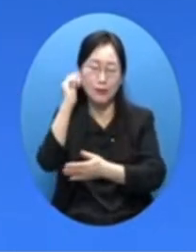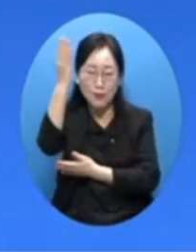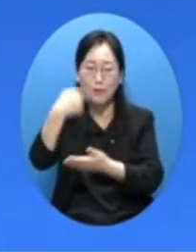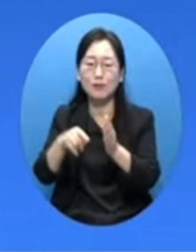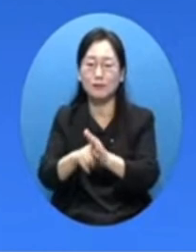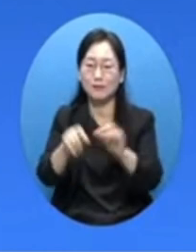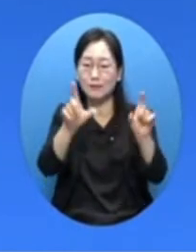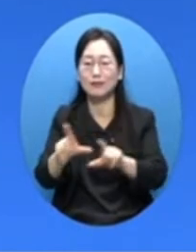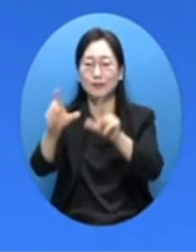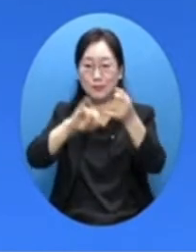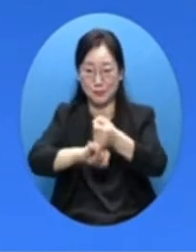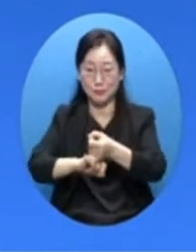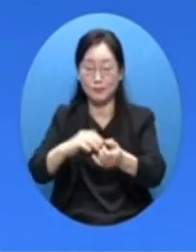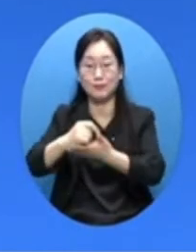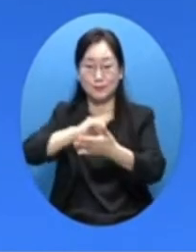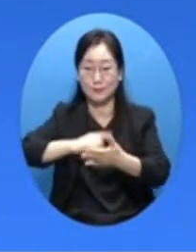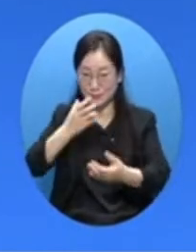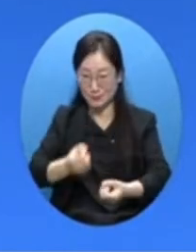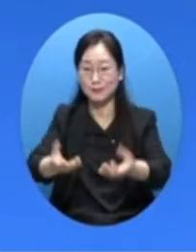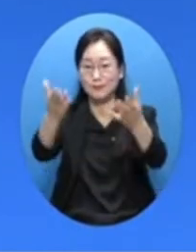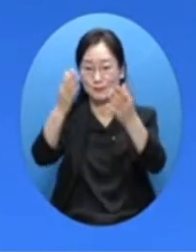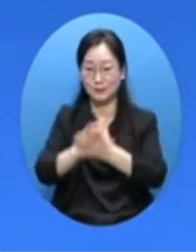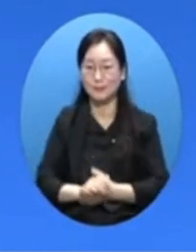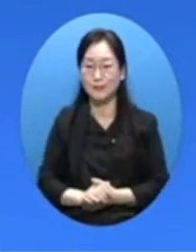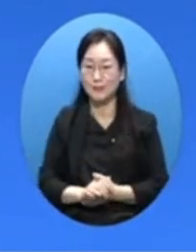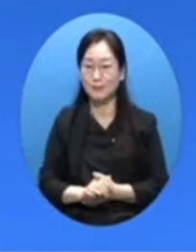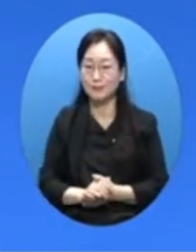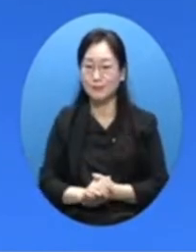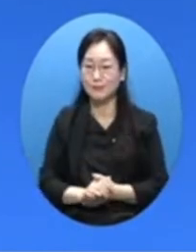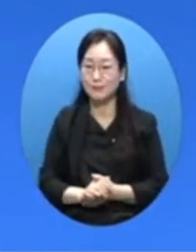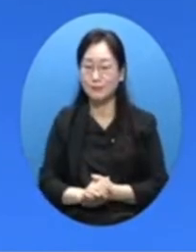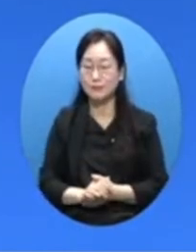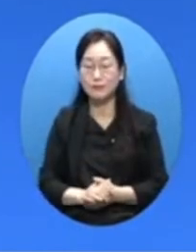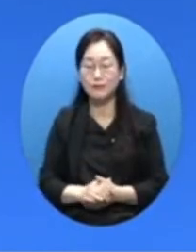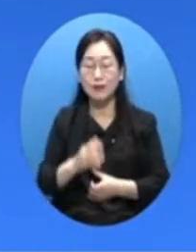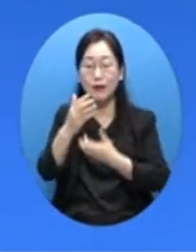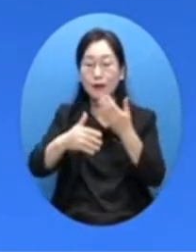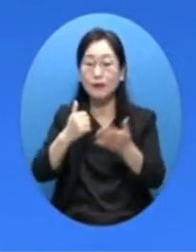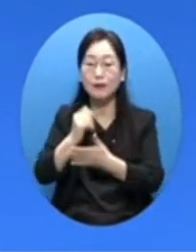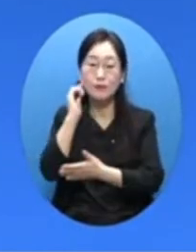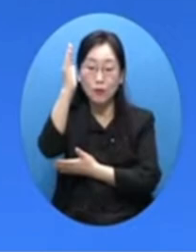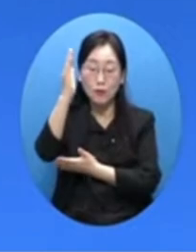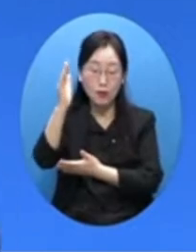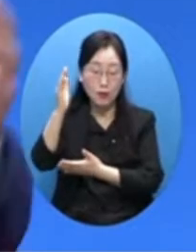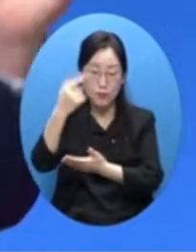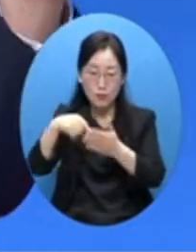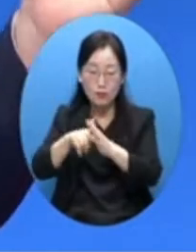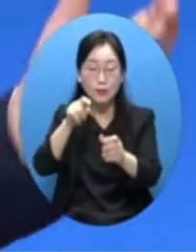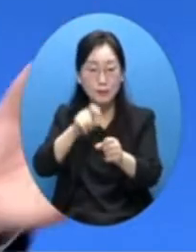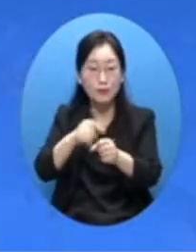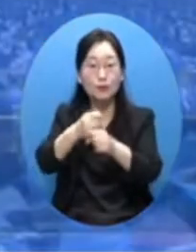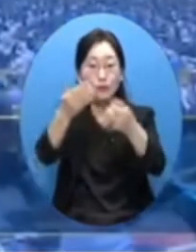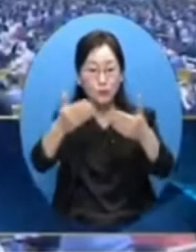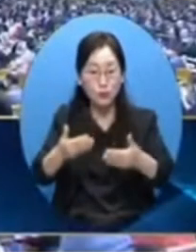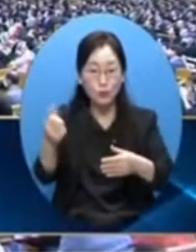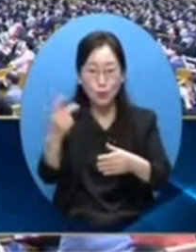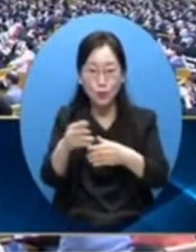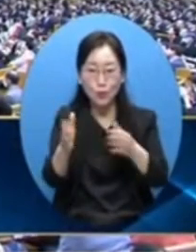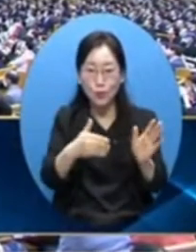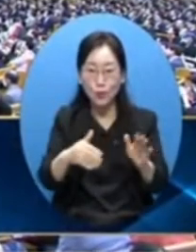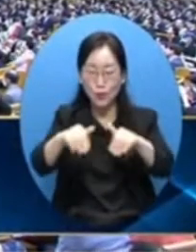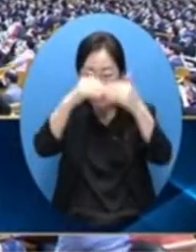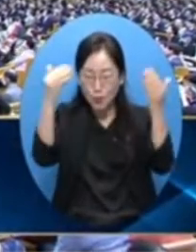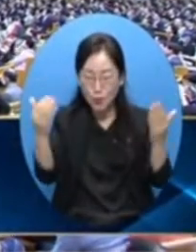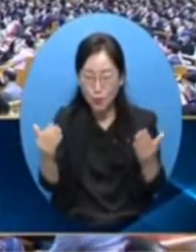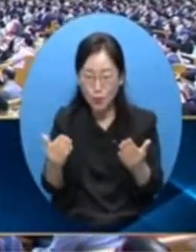영광을 위해 살아가는 여러분 모두 되기를 주님 이름으로 축원합니다. 우리 하나님의 형상대로 지으셨을 뿐 아니라 만물의 영장으로 우리를